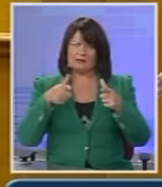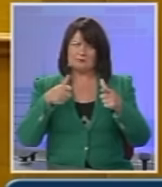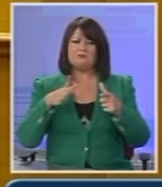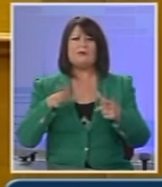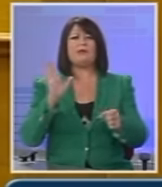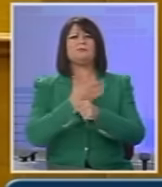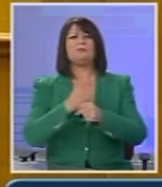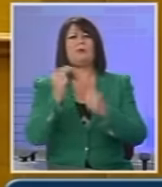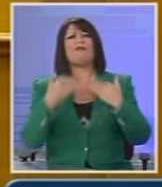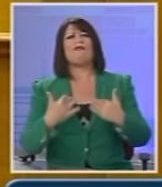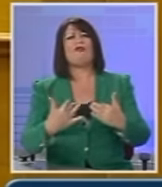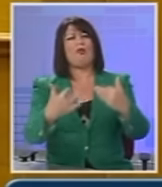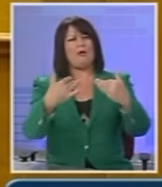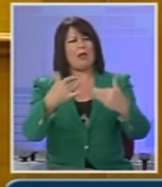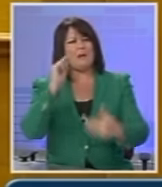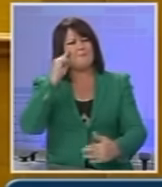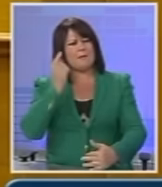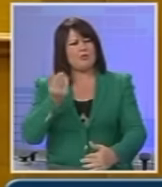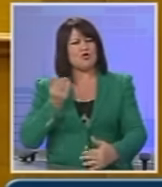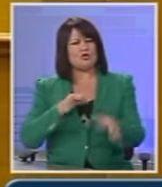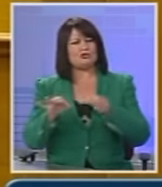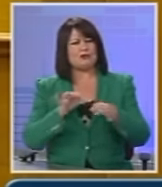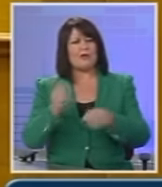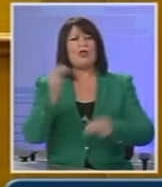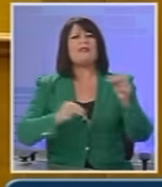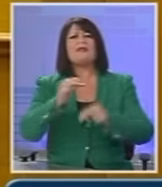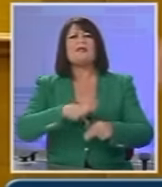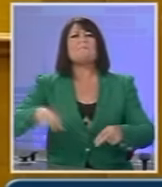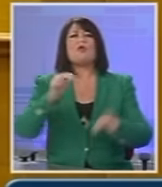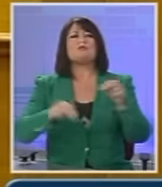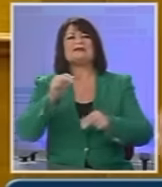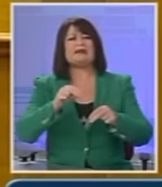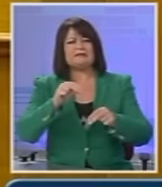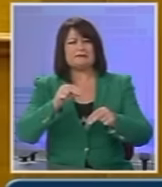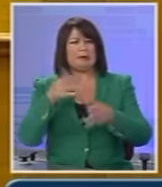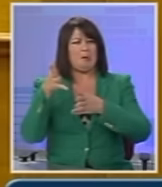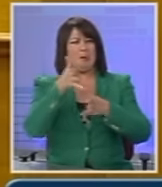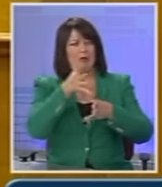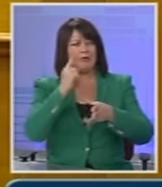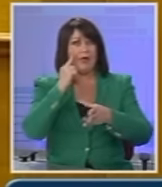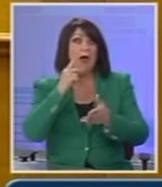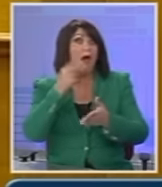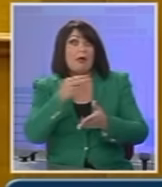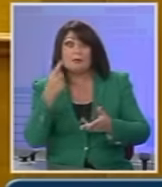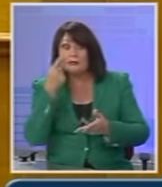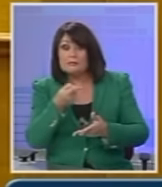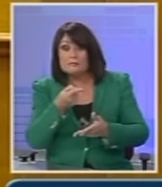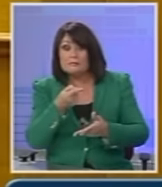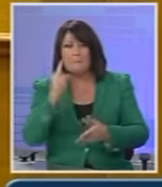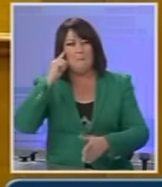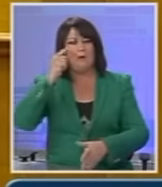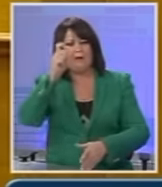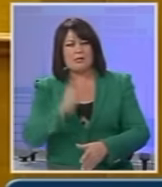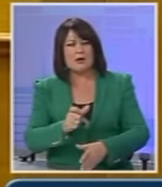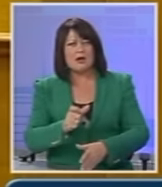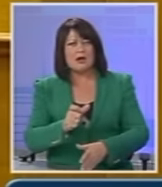τη Βουλή, πολιτικό καιροσκοπισμό με το δημοψήφισμα παροδία για να το ερμηνεύσετε μετά όπως θέλετε, πολιτικό καιροσκοπισμό και